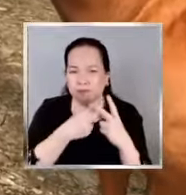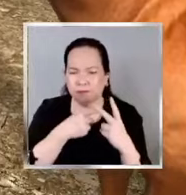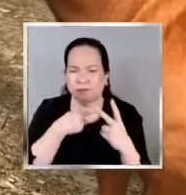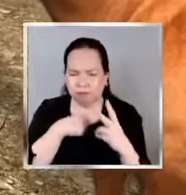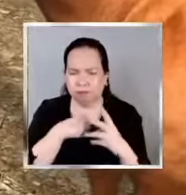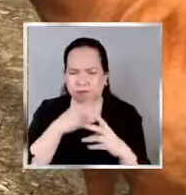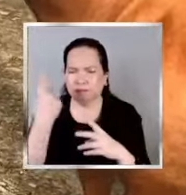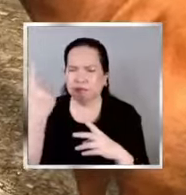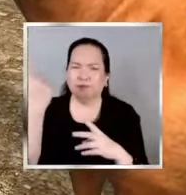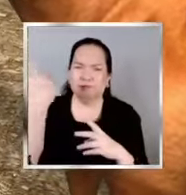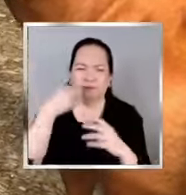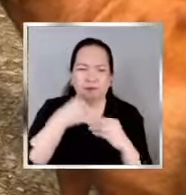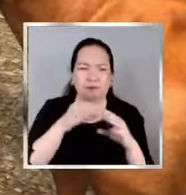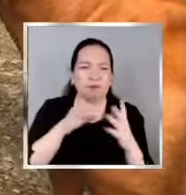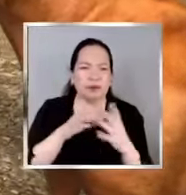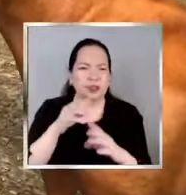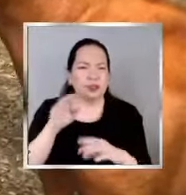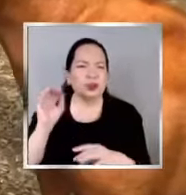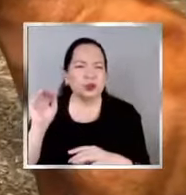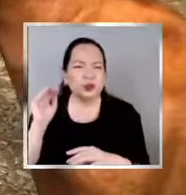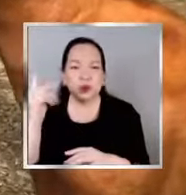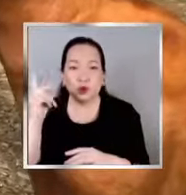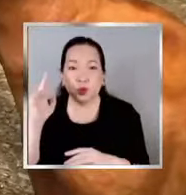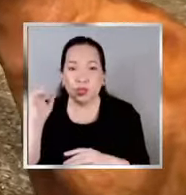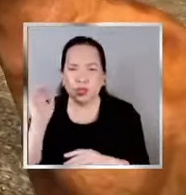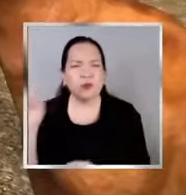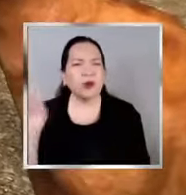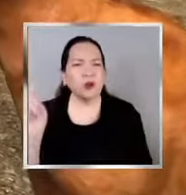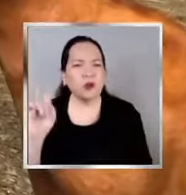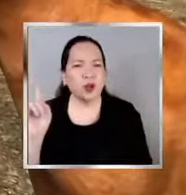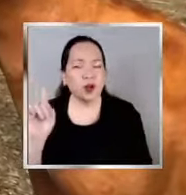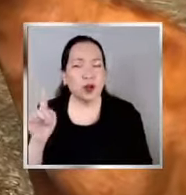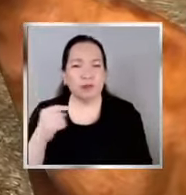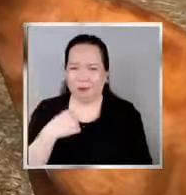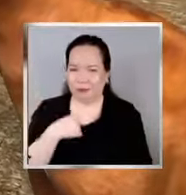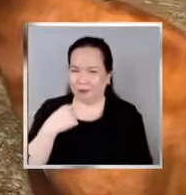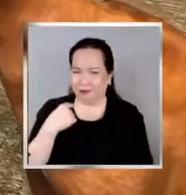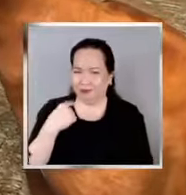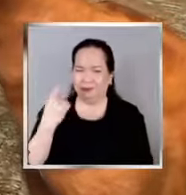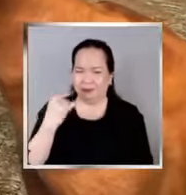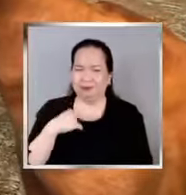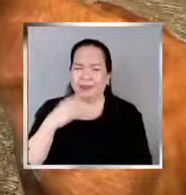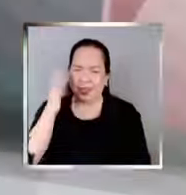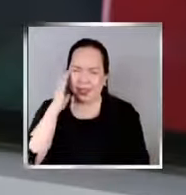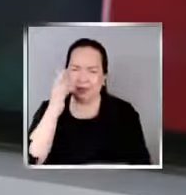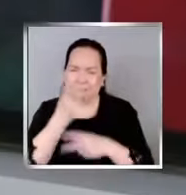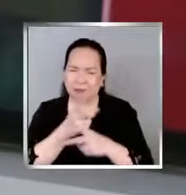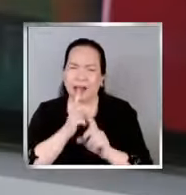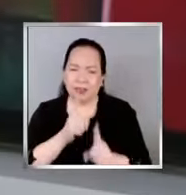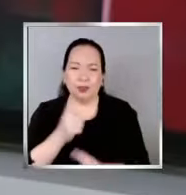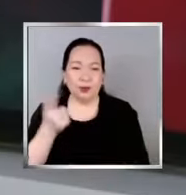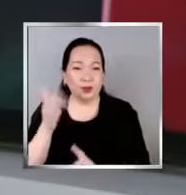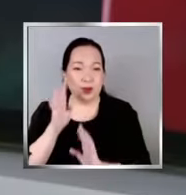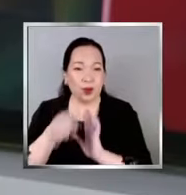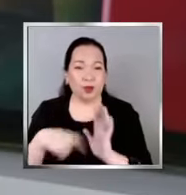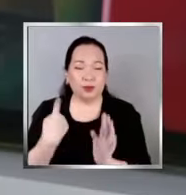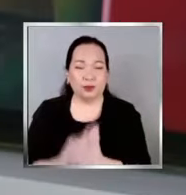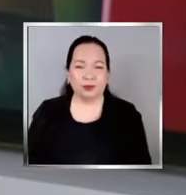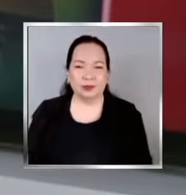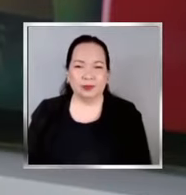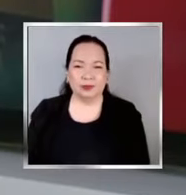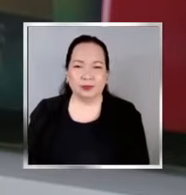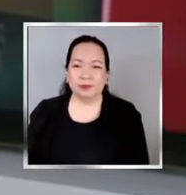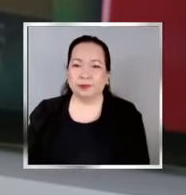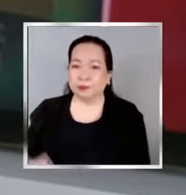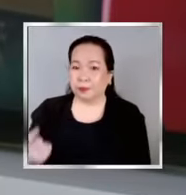tandaan, kimportante ang may alam. Ako po si Kuya Kim at sagot ko kayo, 24 oras. Thanks, Kuya Kim. Samantala,